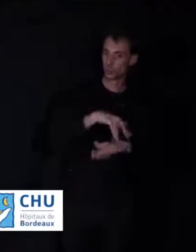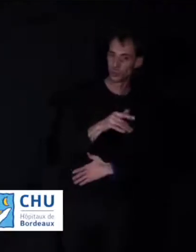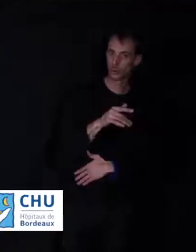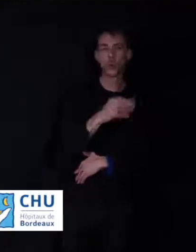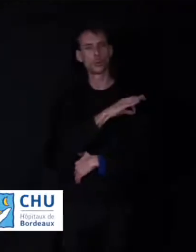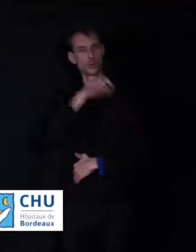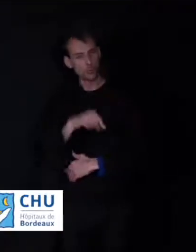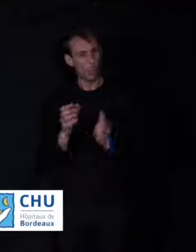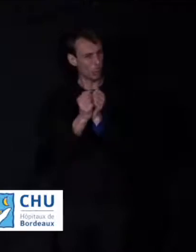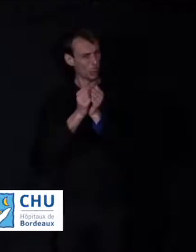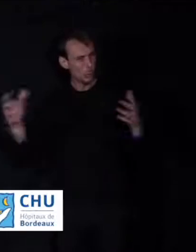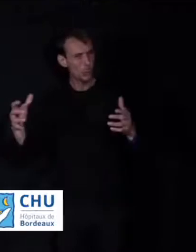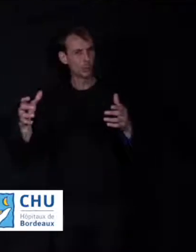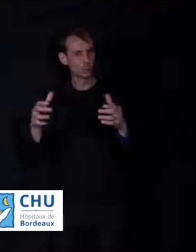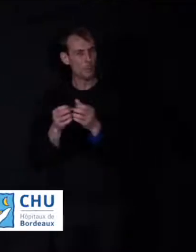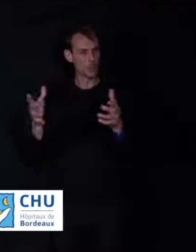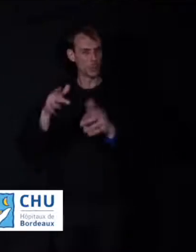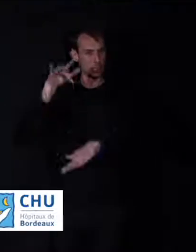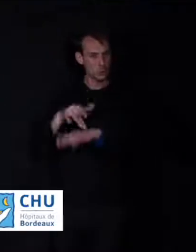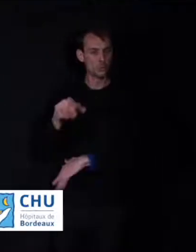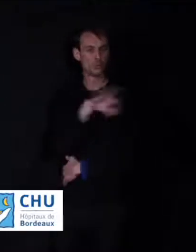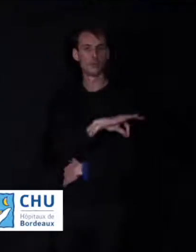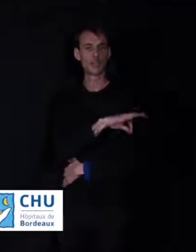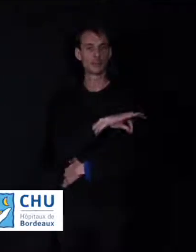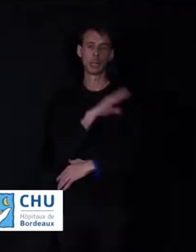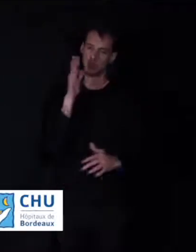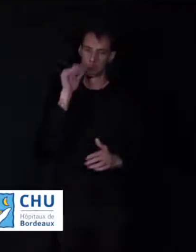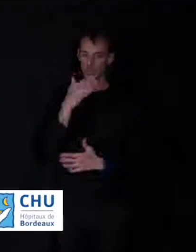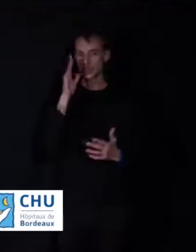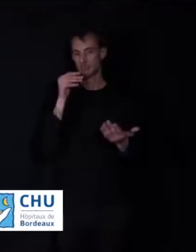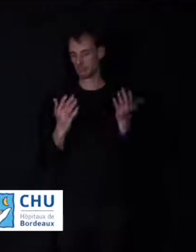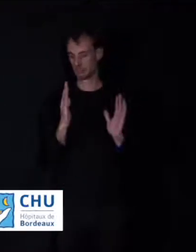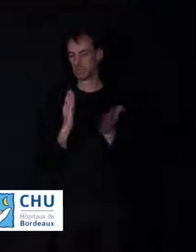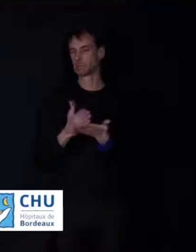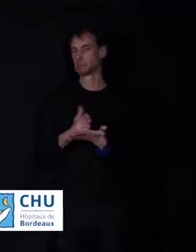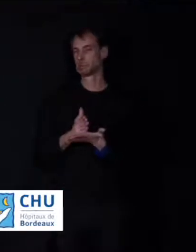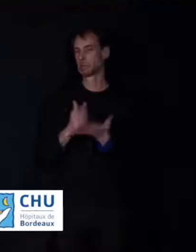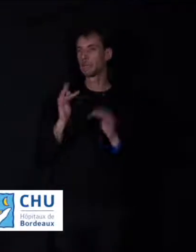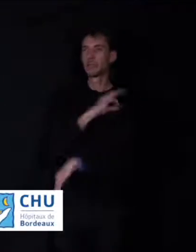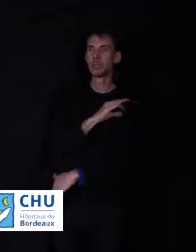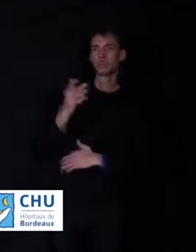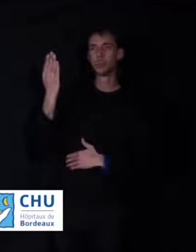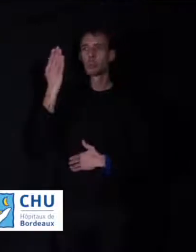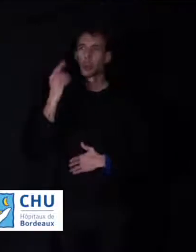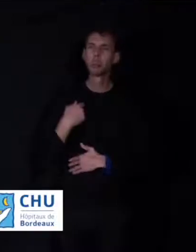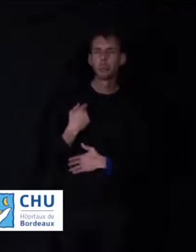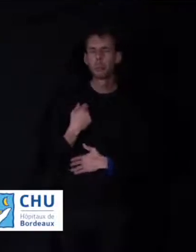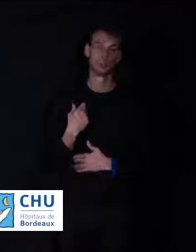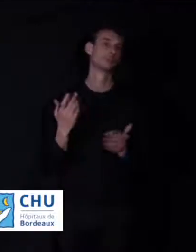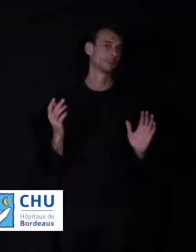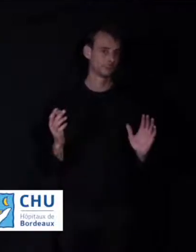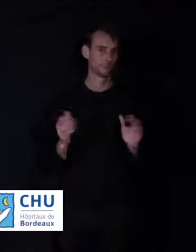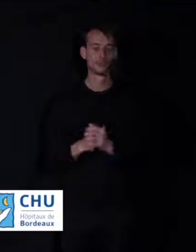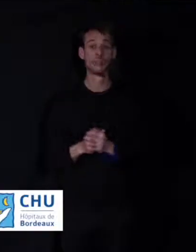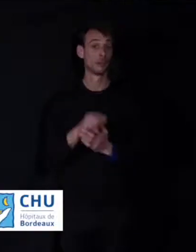de celle-ci, sans doute rendent compte d'une hésitation possible face à la vaccination. Informer sereinement et de façon